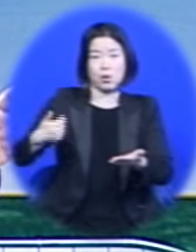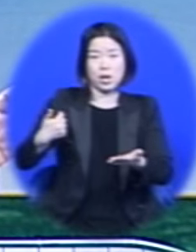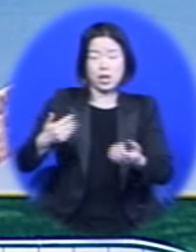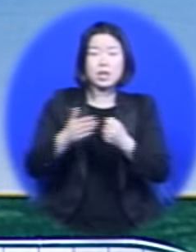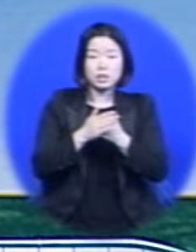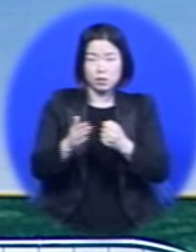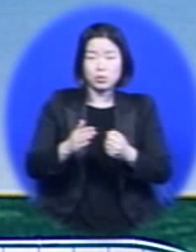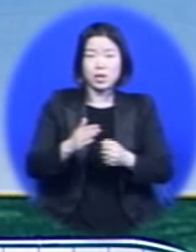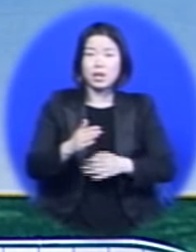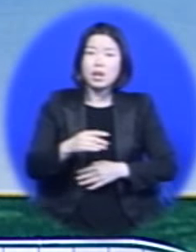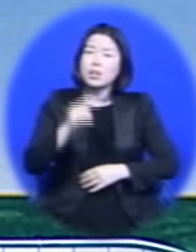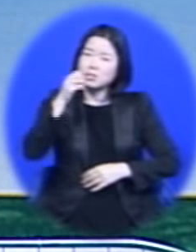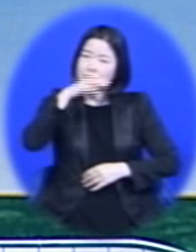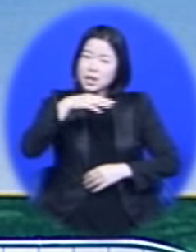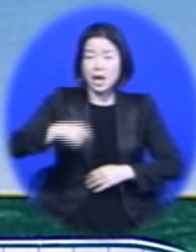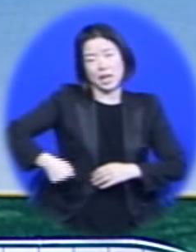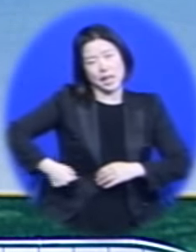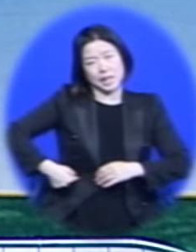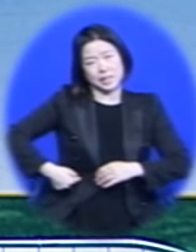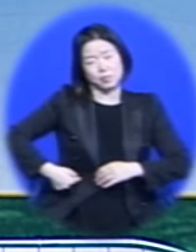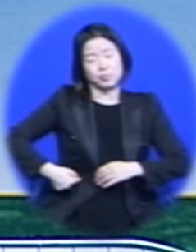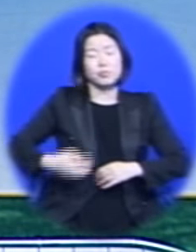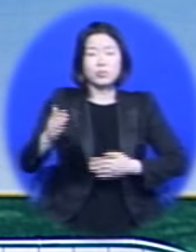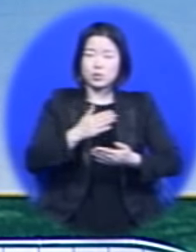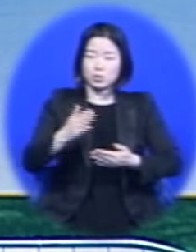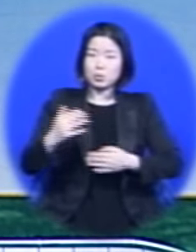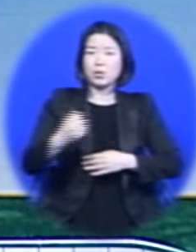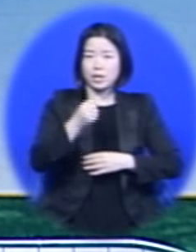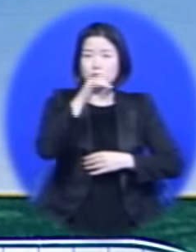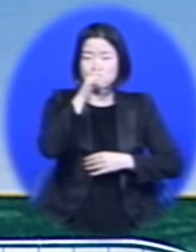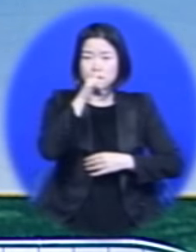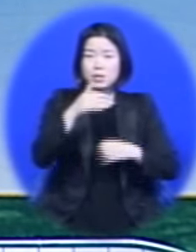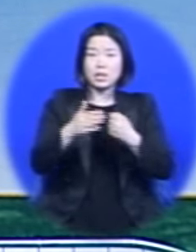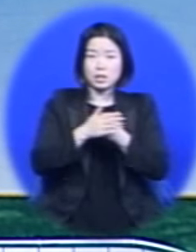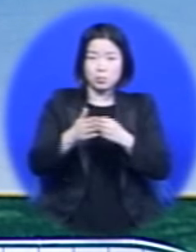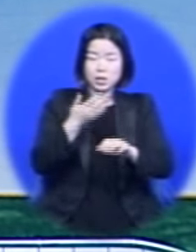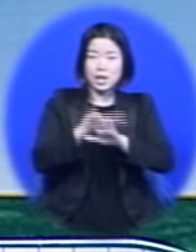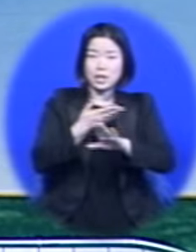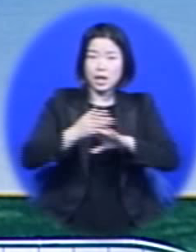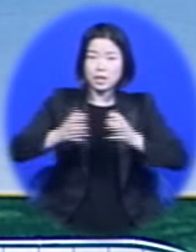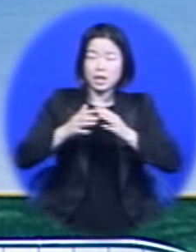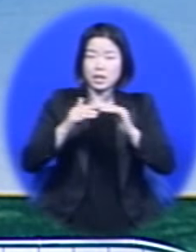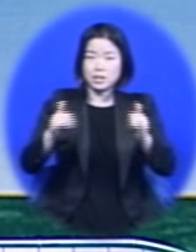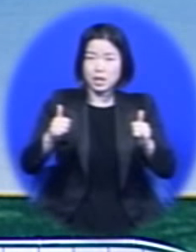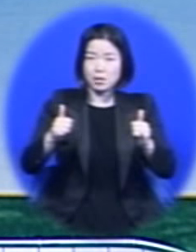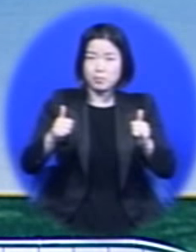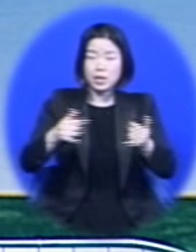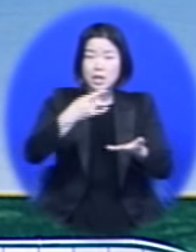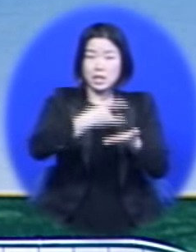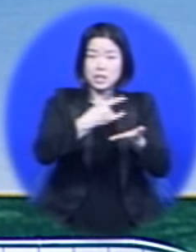때문에 겨우 그저 양심 정도 가지고 있었습니다. 그래서 이방인들의 의의 기준은